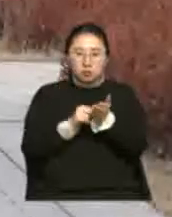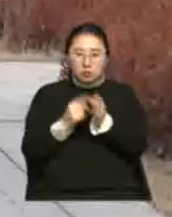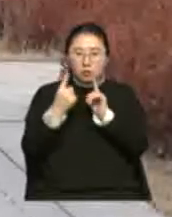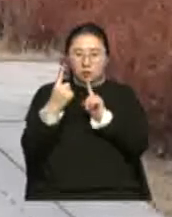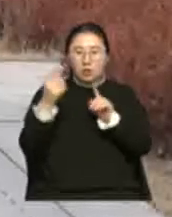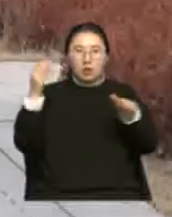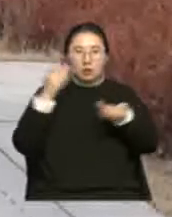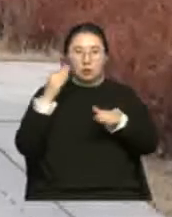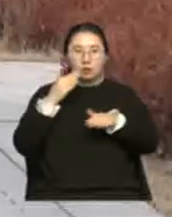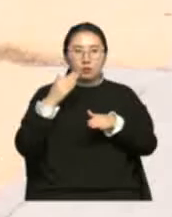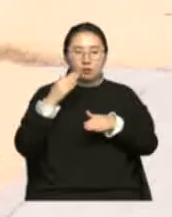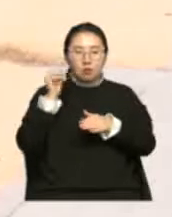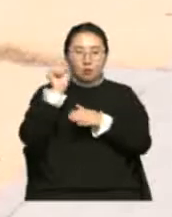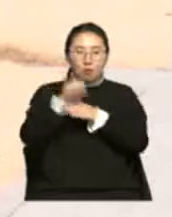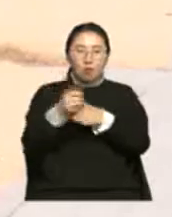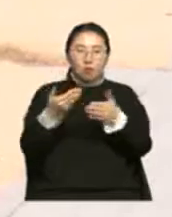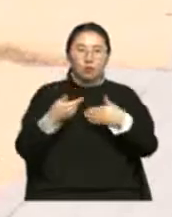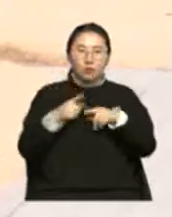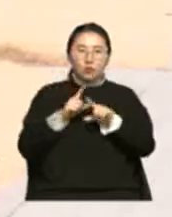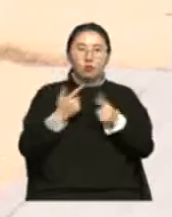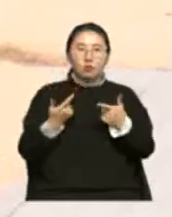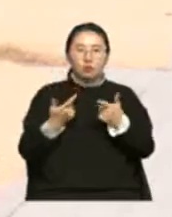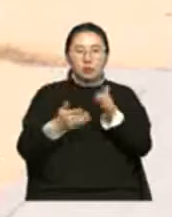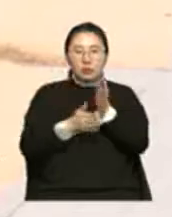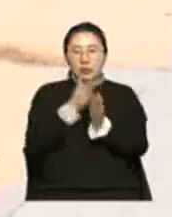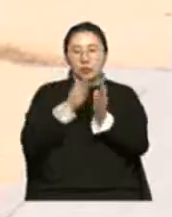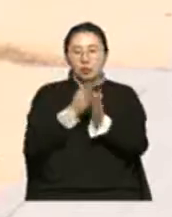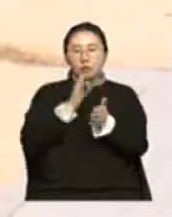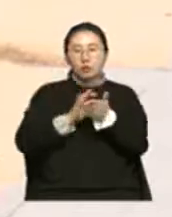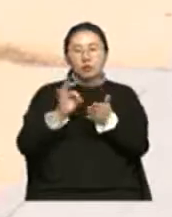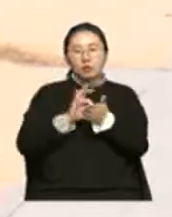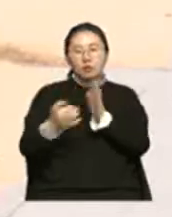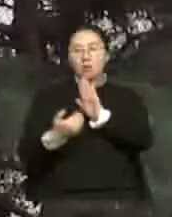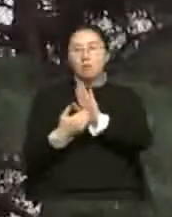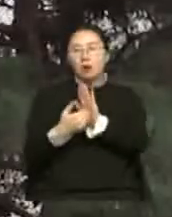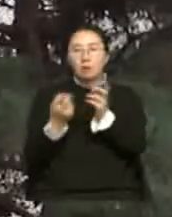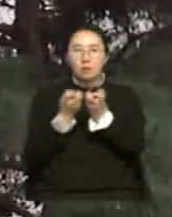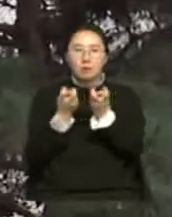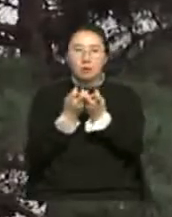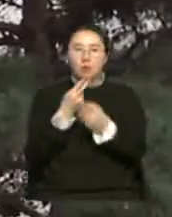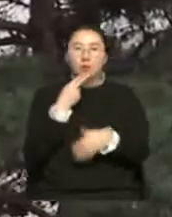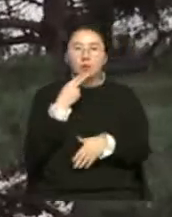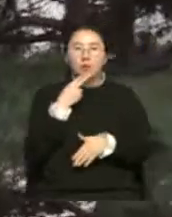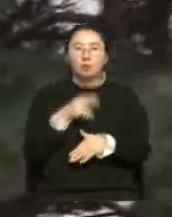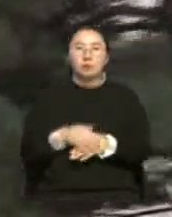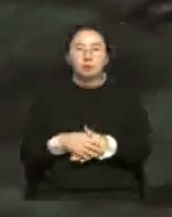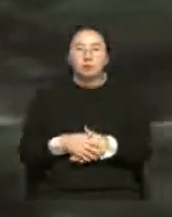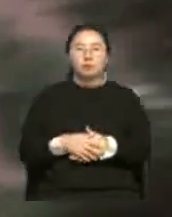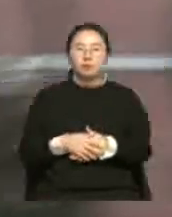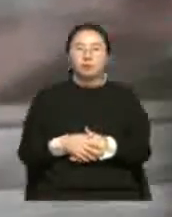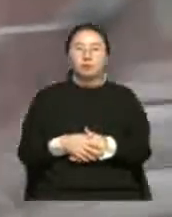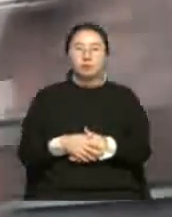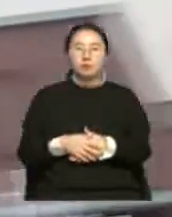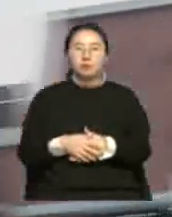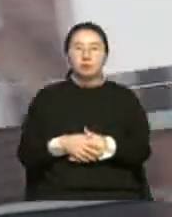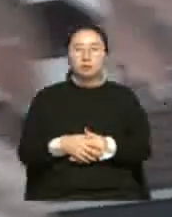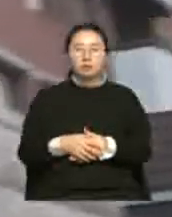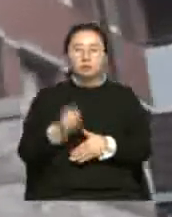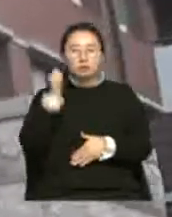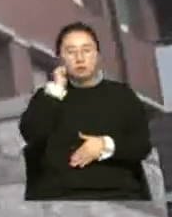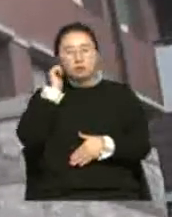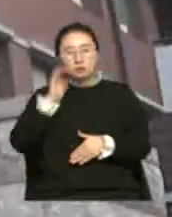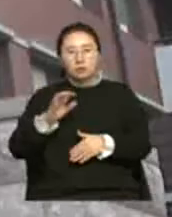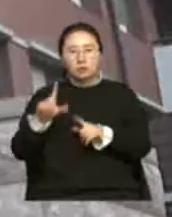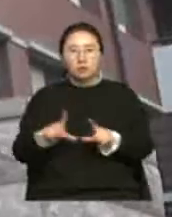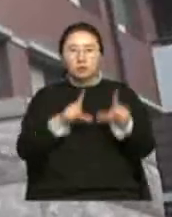대상 학생들이 협조에 응하지 않고 외부 시설을 이용해도 이를 제재할 마땅할 방법이 없다는 겁니다. 또한 기숙사에